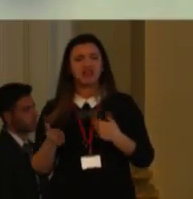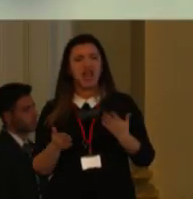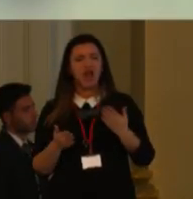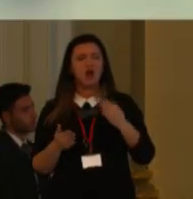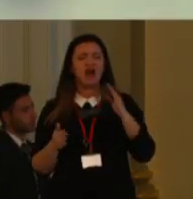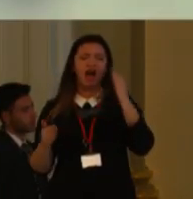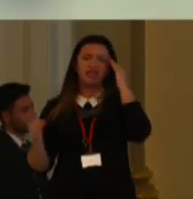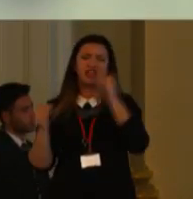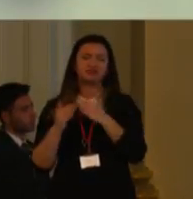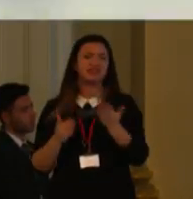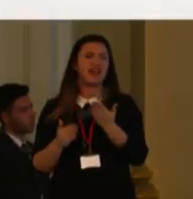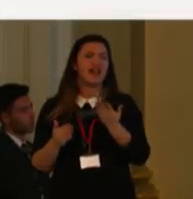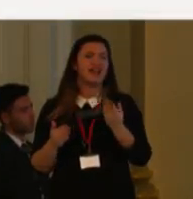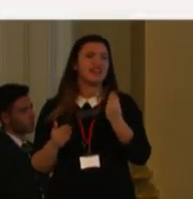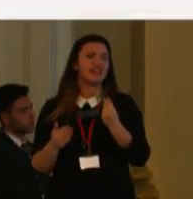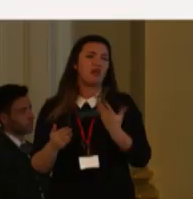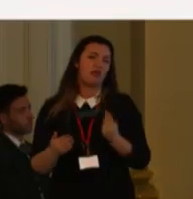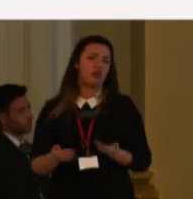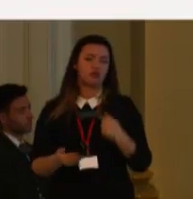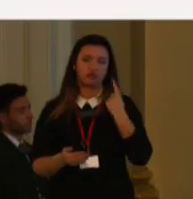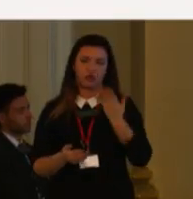oluyor insani ilişkilerde.